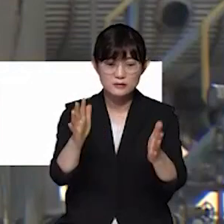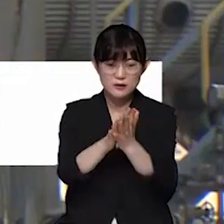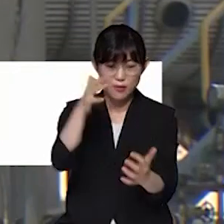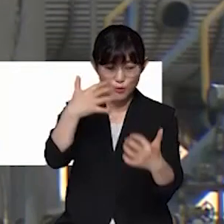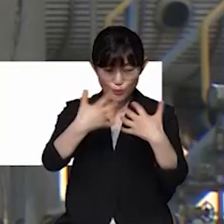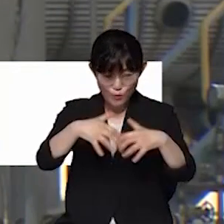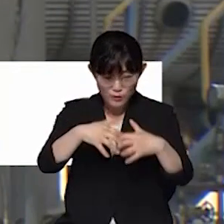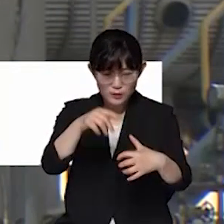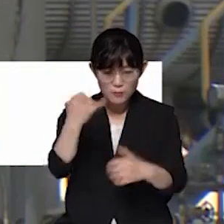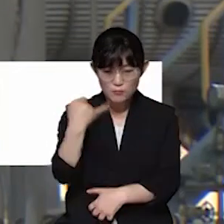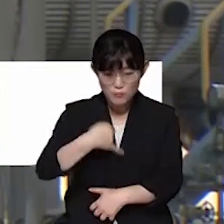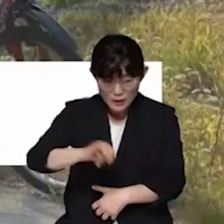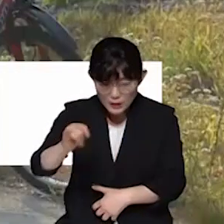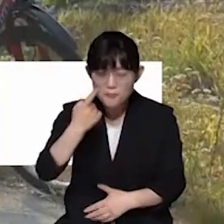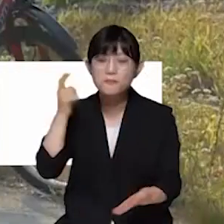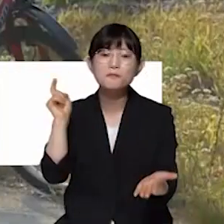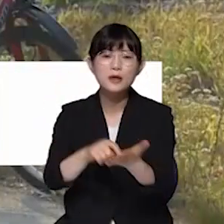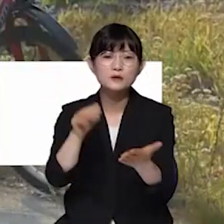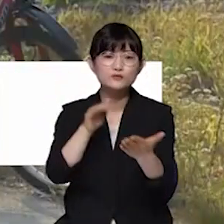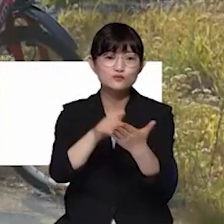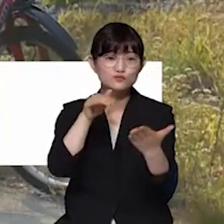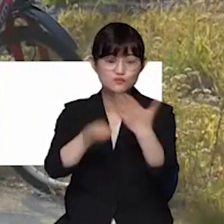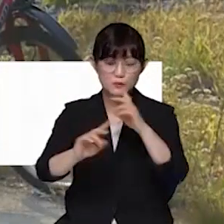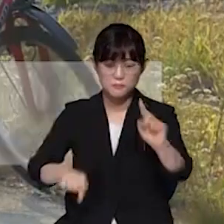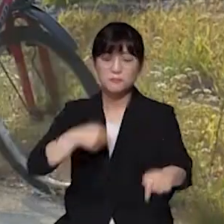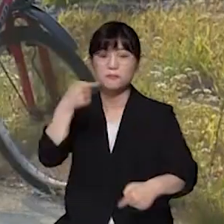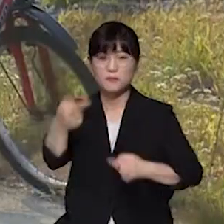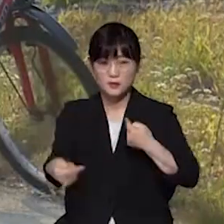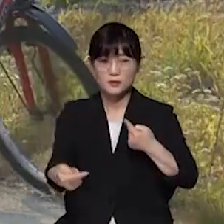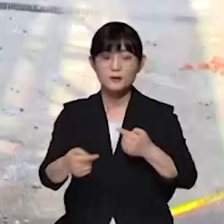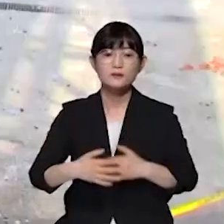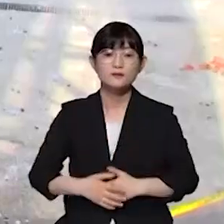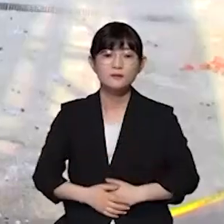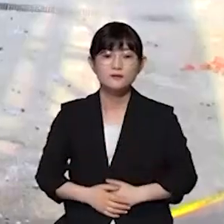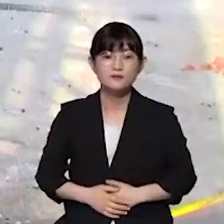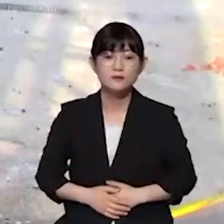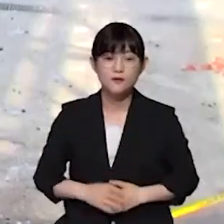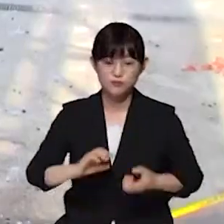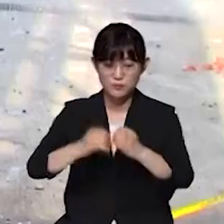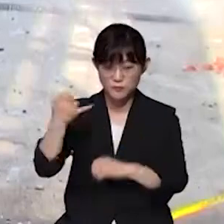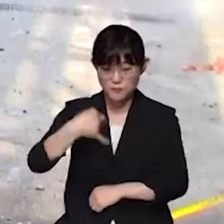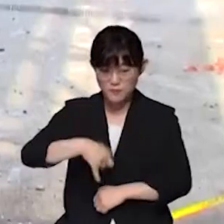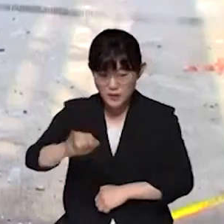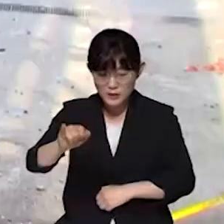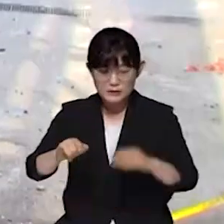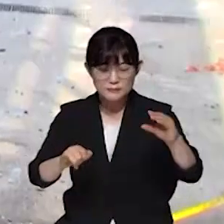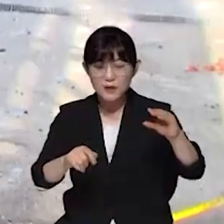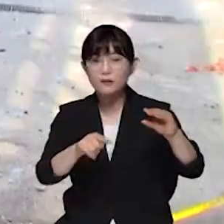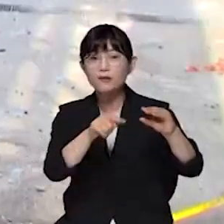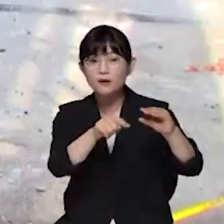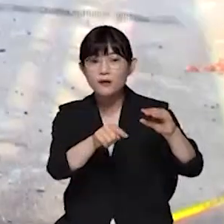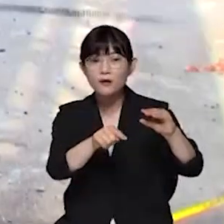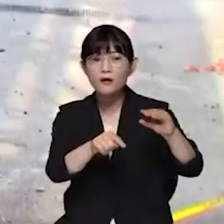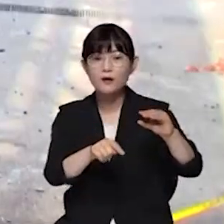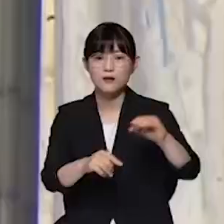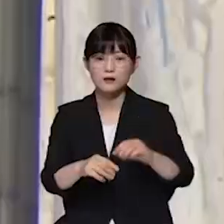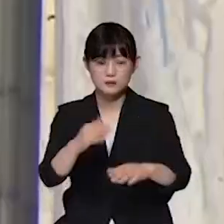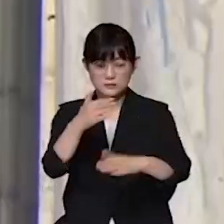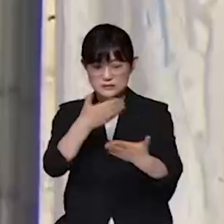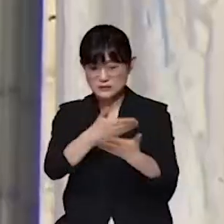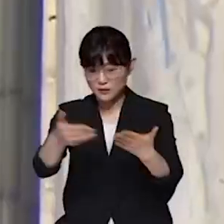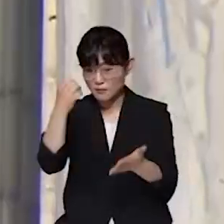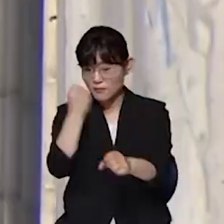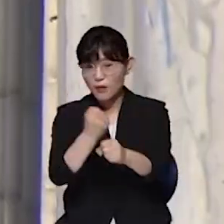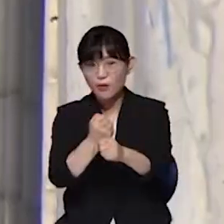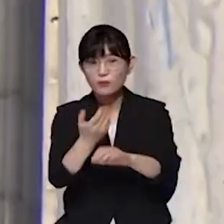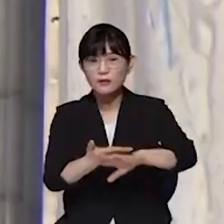개가 불량인 사실을 확인하고 교체한 것으로 전해졌습니다. 백킹 디바이스 단면의 최소 두께가 제작 도면과 달리